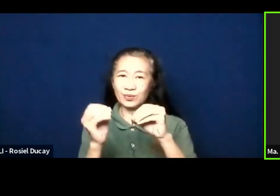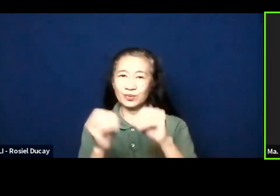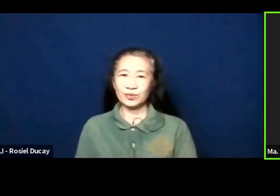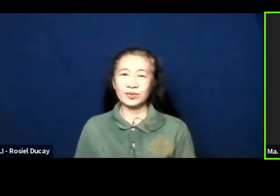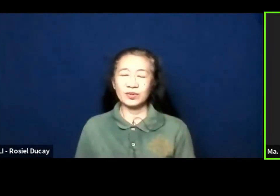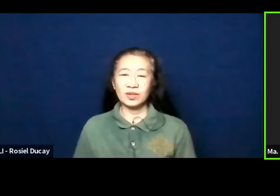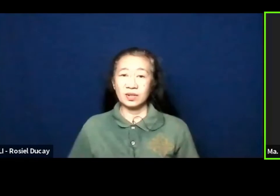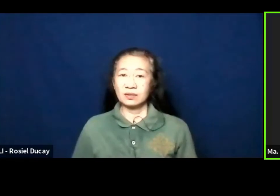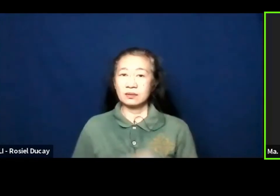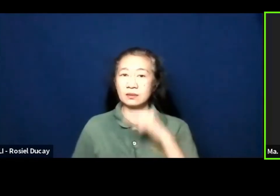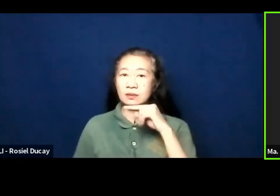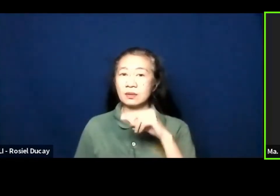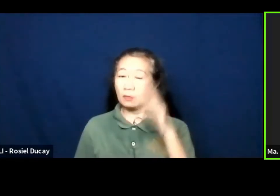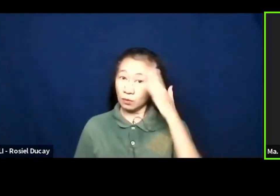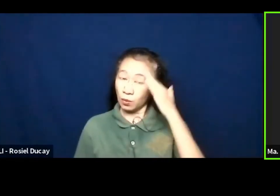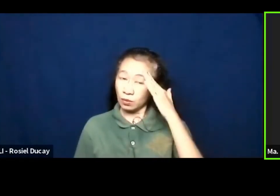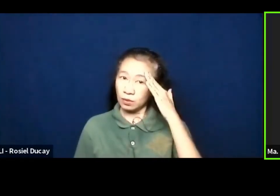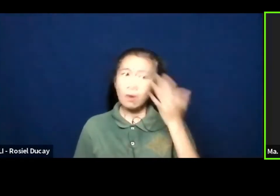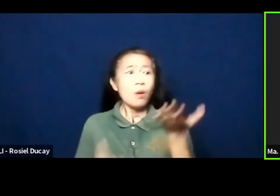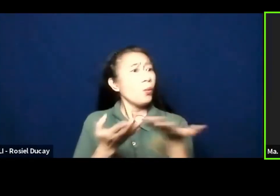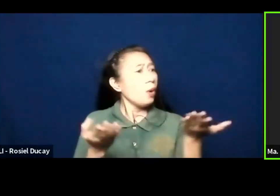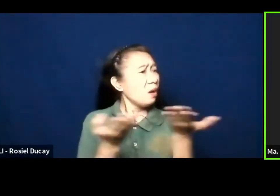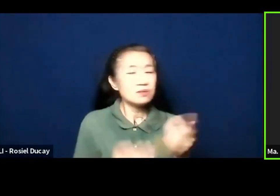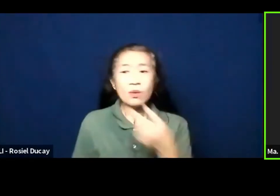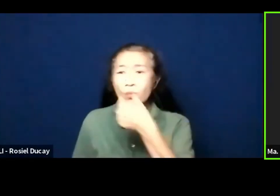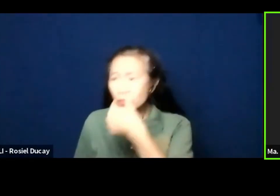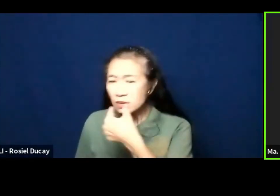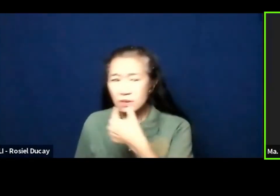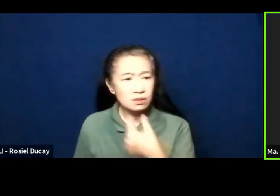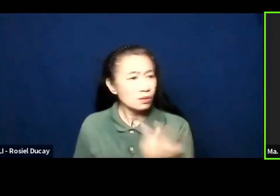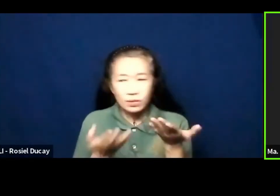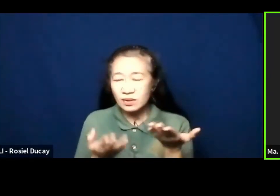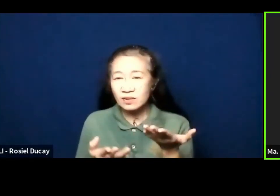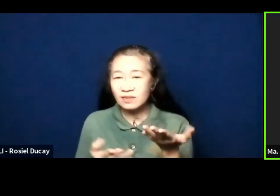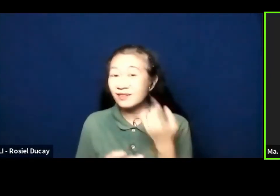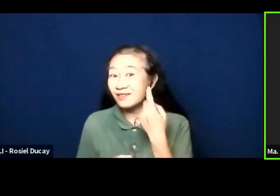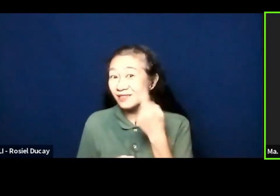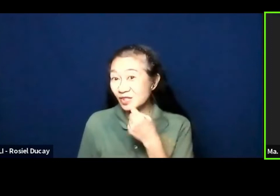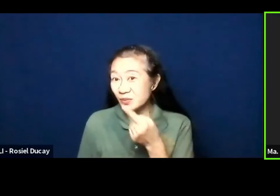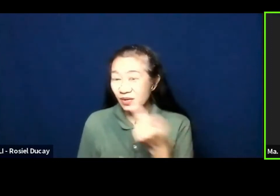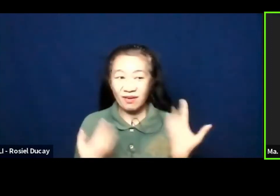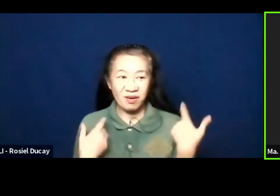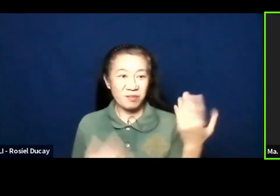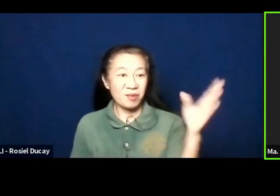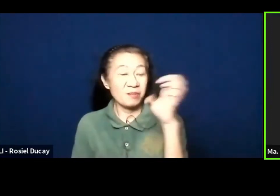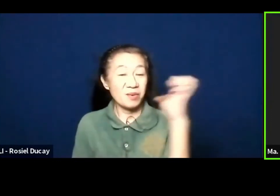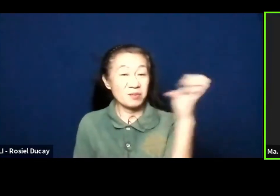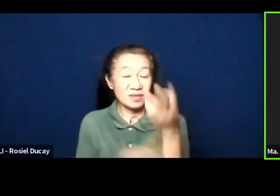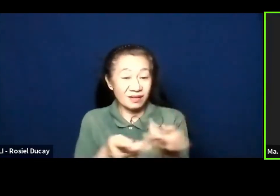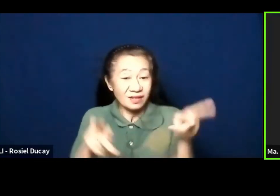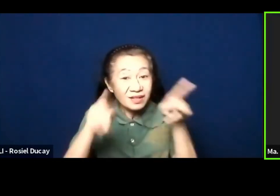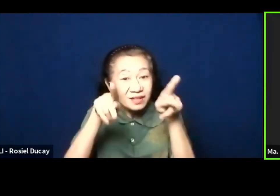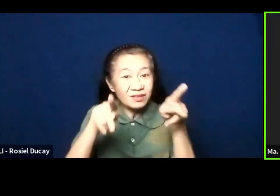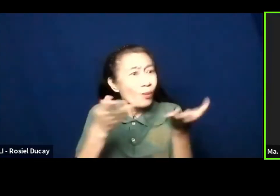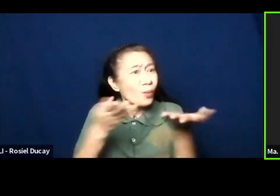Diba? Hindi. At alam nasaan yung whistle. Kanina sinabi may emergency kit, saan natin ilalagay?